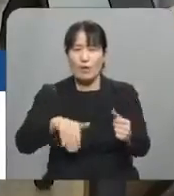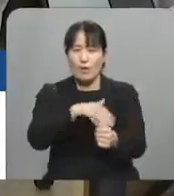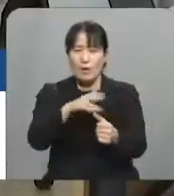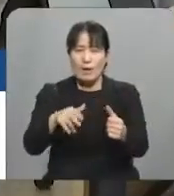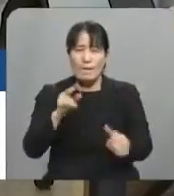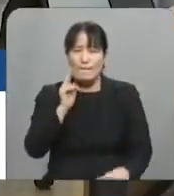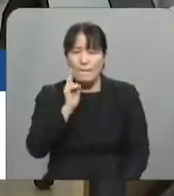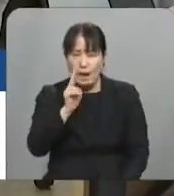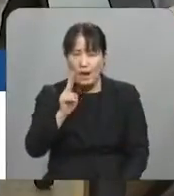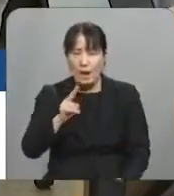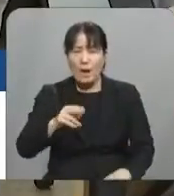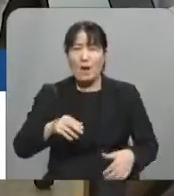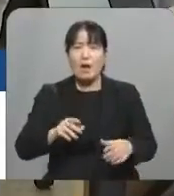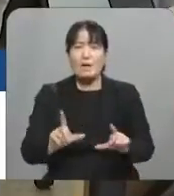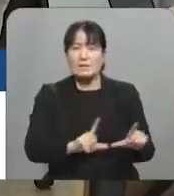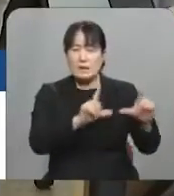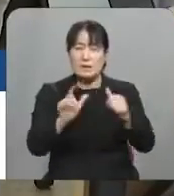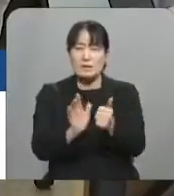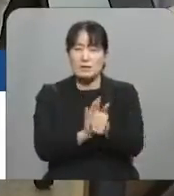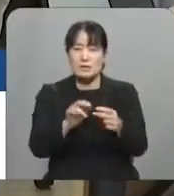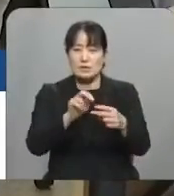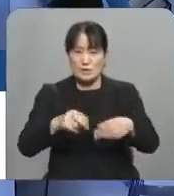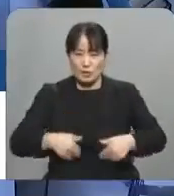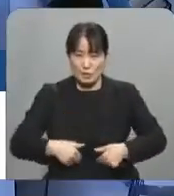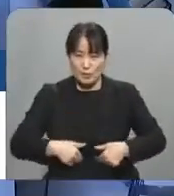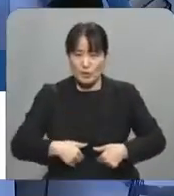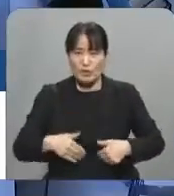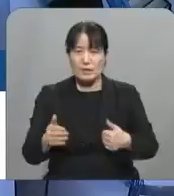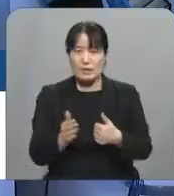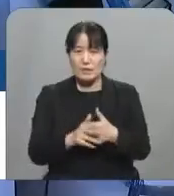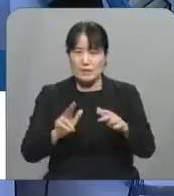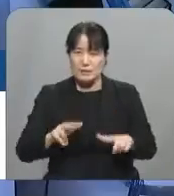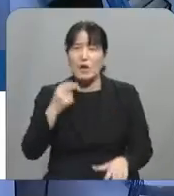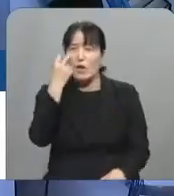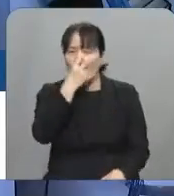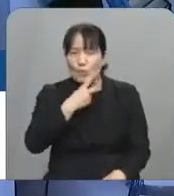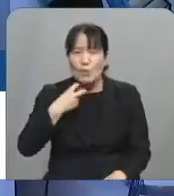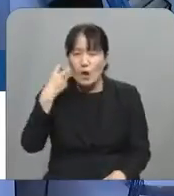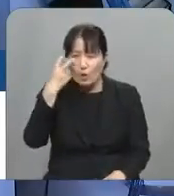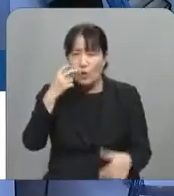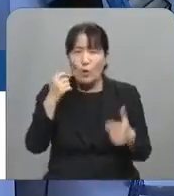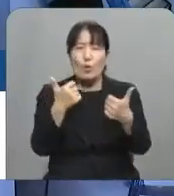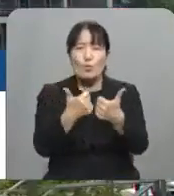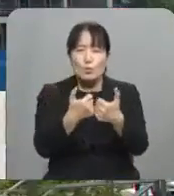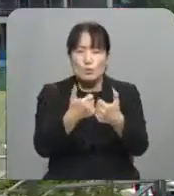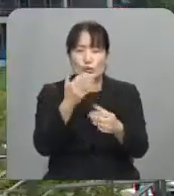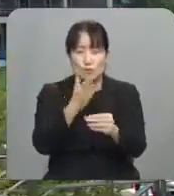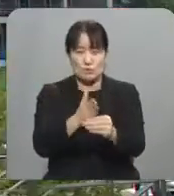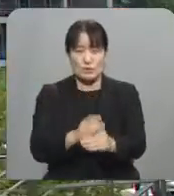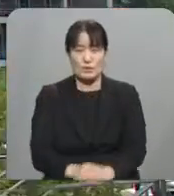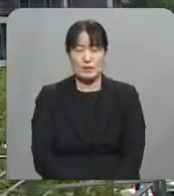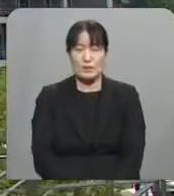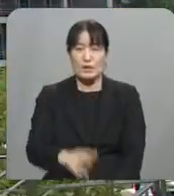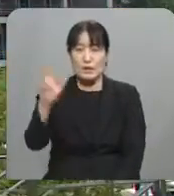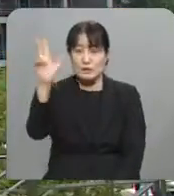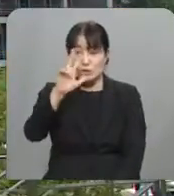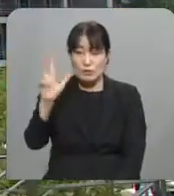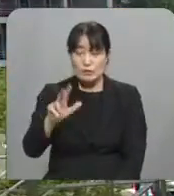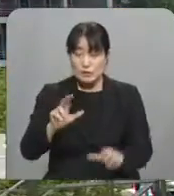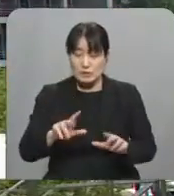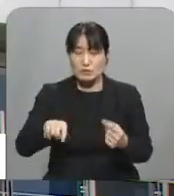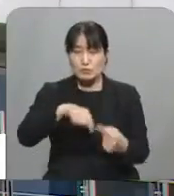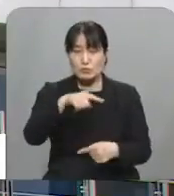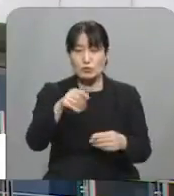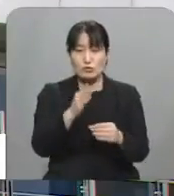또 필요성이 좀 대두되고 있습니다. 그래서 저희도 검토를 하고 있고 논의를 하고 있습니다. 전국에서 현재 운영